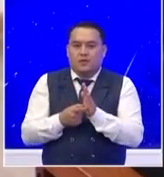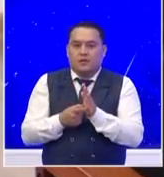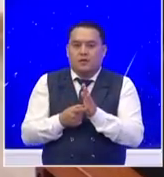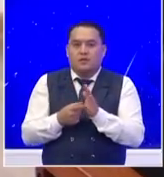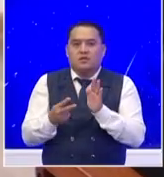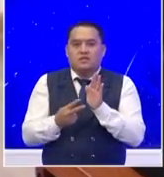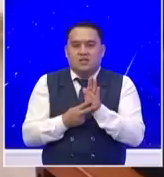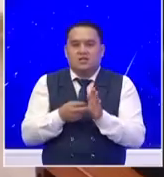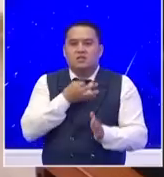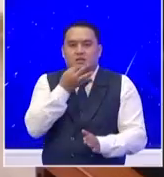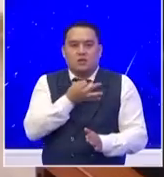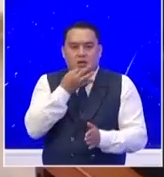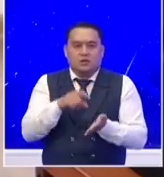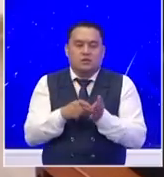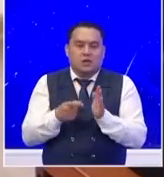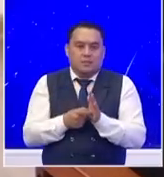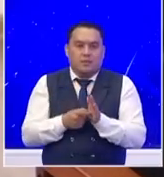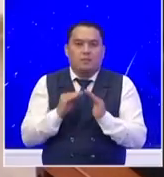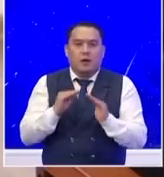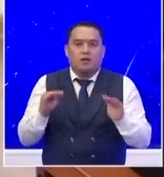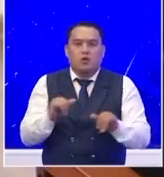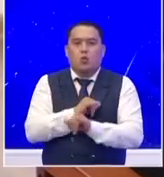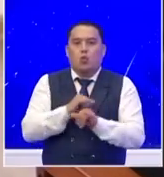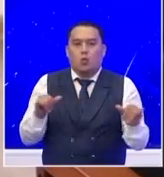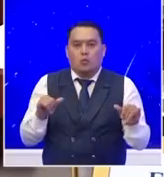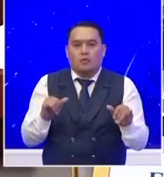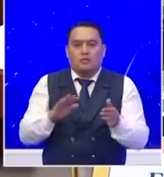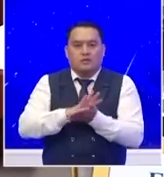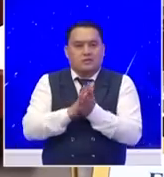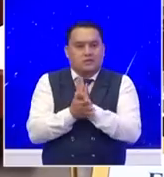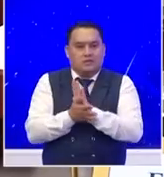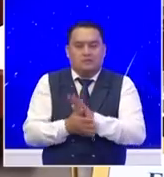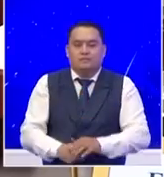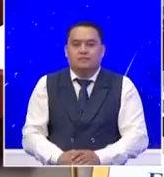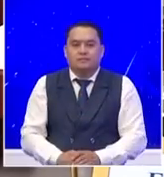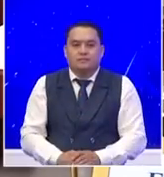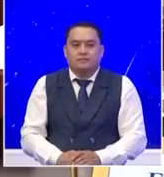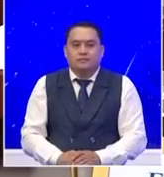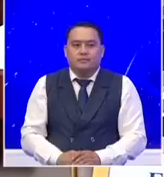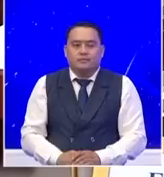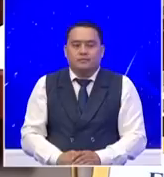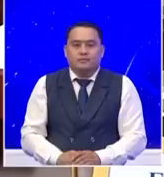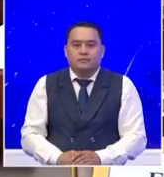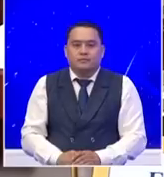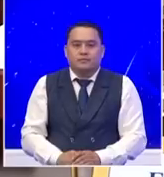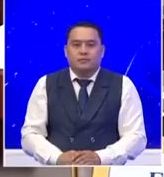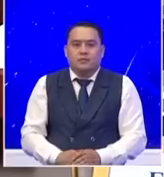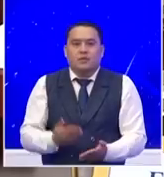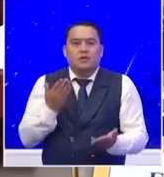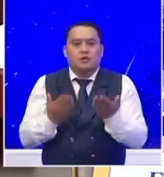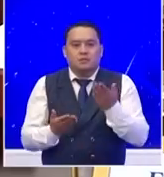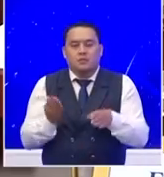8-0 сынып болған. На бала саны көбейіп, сыймай жатыр. По пристройке или еще что-нибудь? Или блок начальник